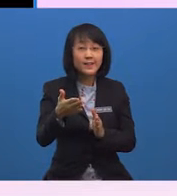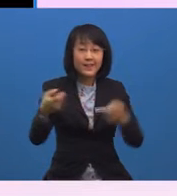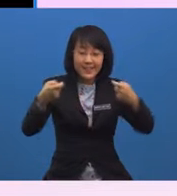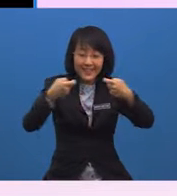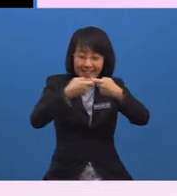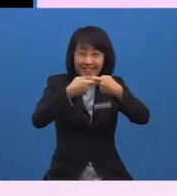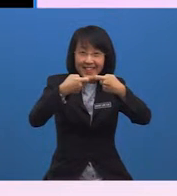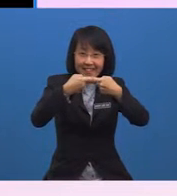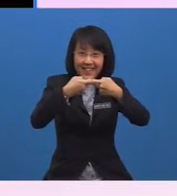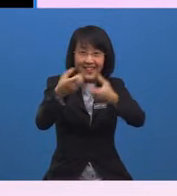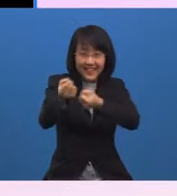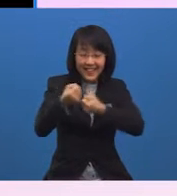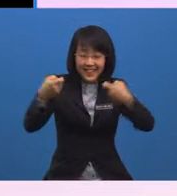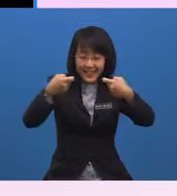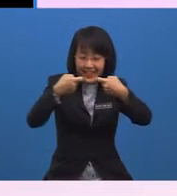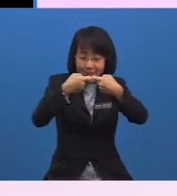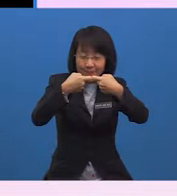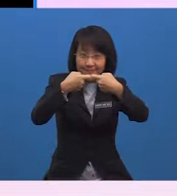satu sama lain.